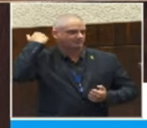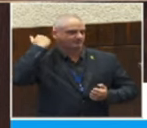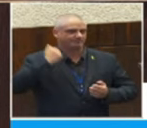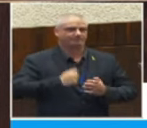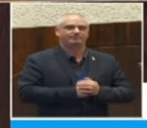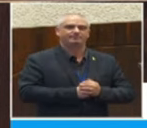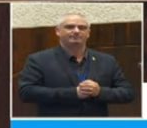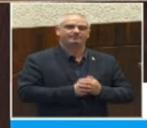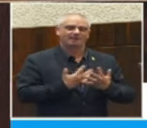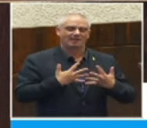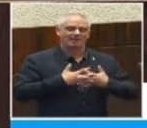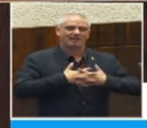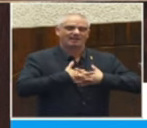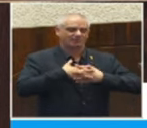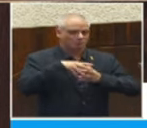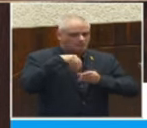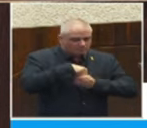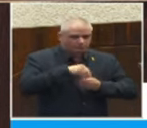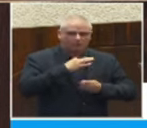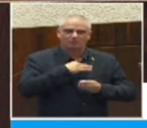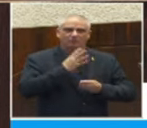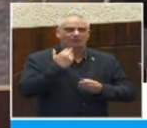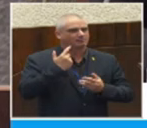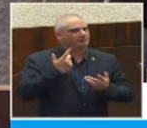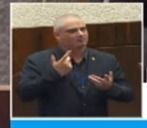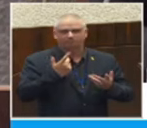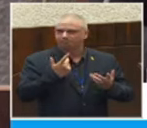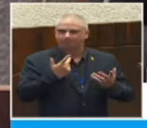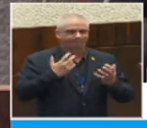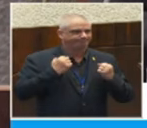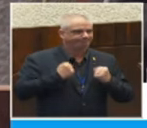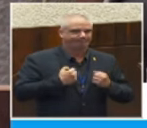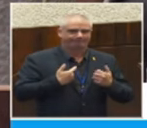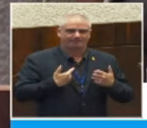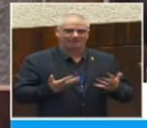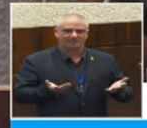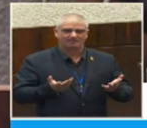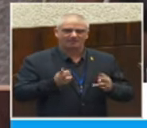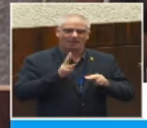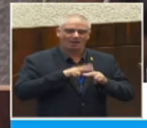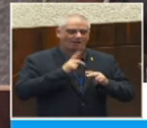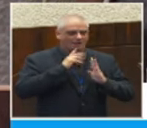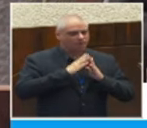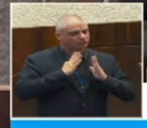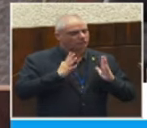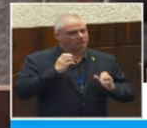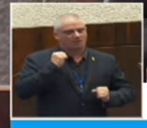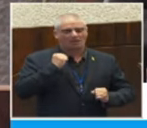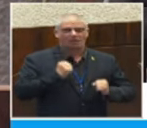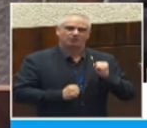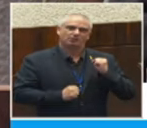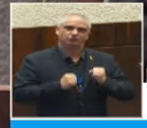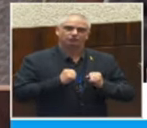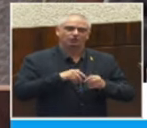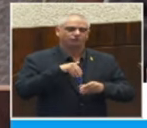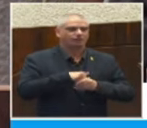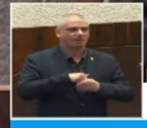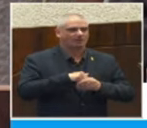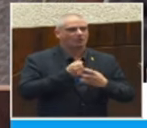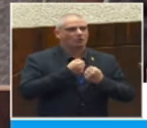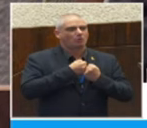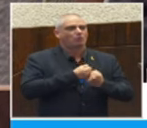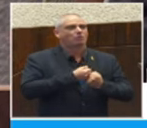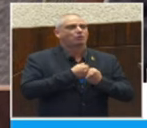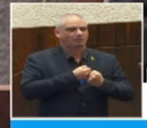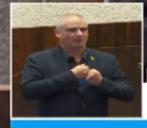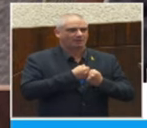החברתית הפנימית שלנו הייתה מוטלת אז בספק, אחרי שנה קשה שבמהלכה הודגרה ללא